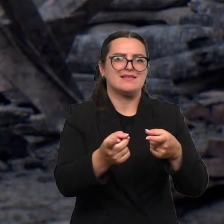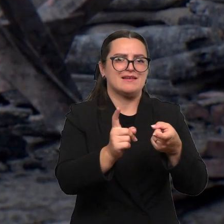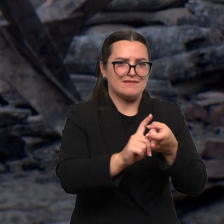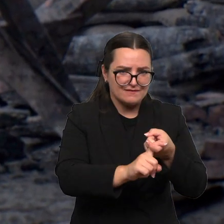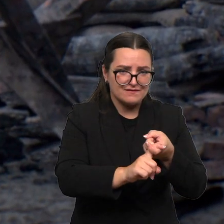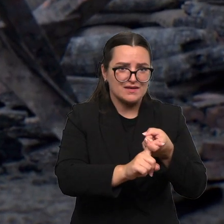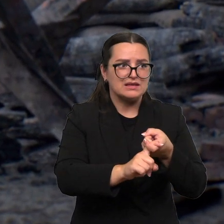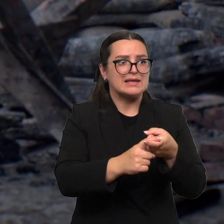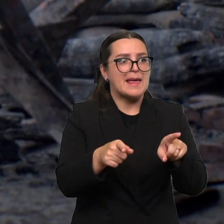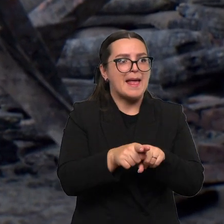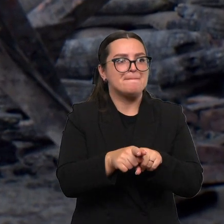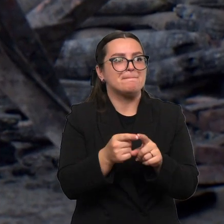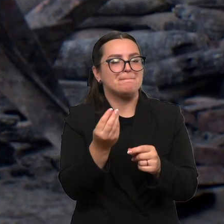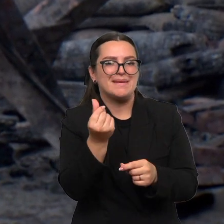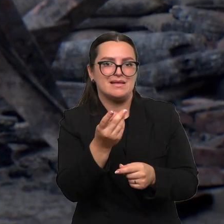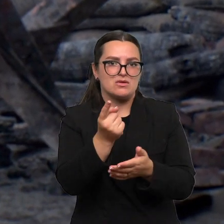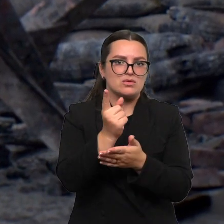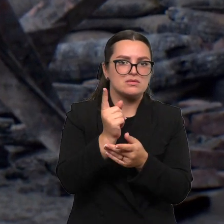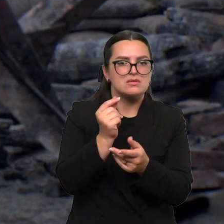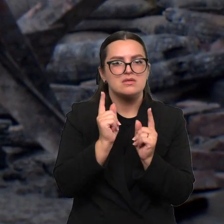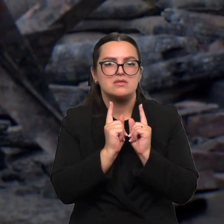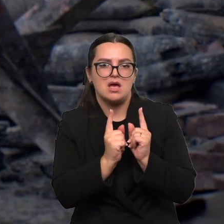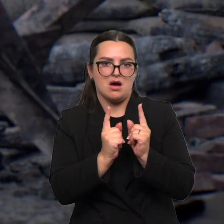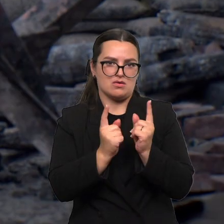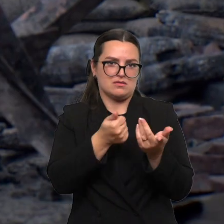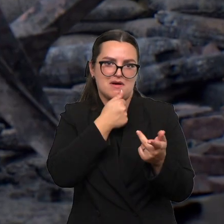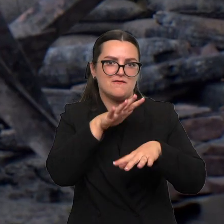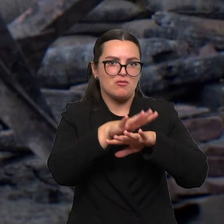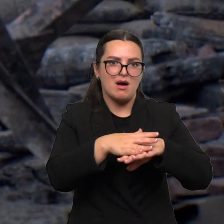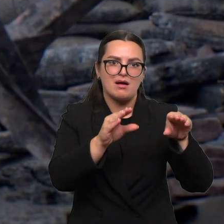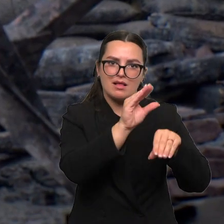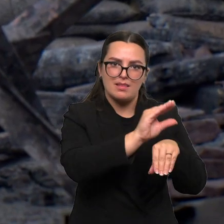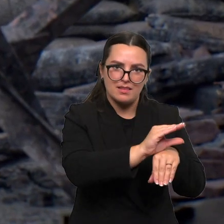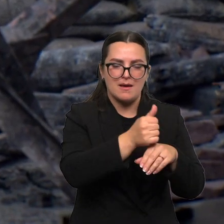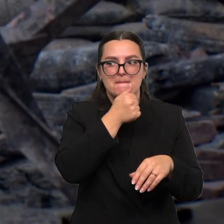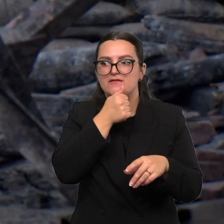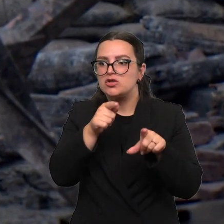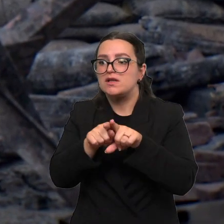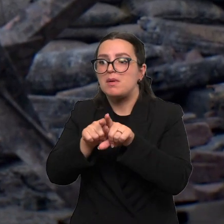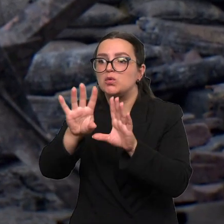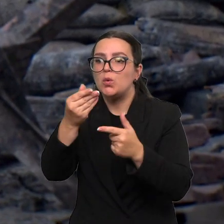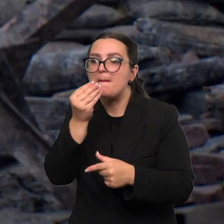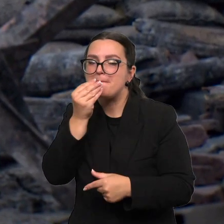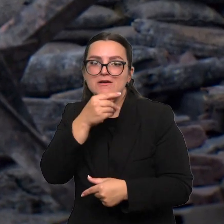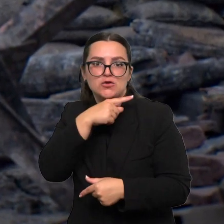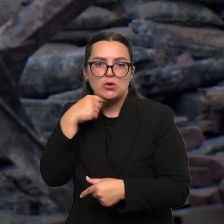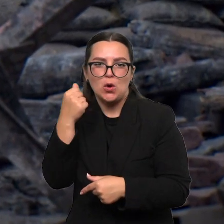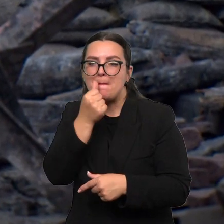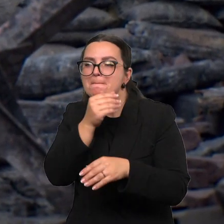įvairiuose vietose, kas daro pasaulį gana trapų. Tai kitaip tariant, jeigu tu turi didelės atsargas maisto kažkur